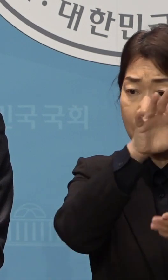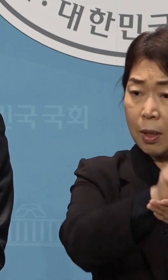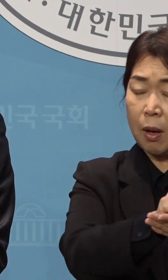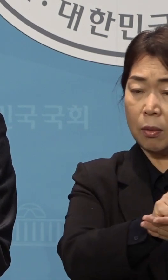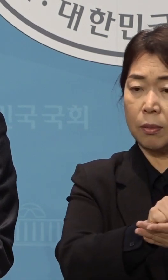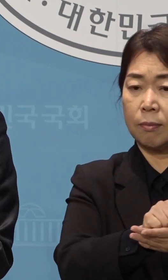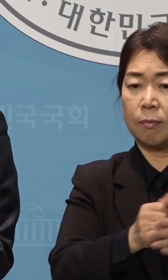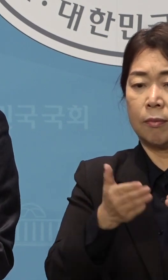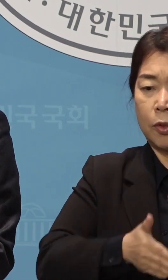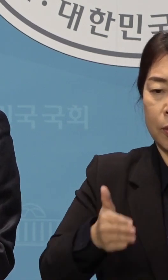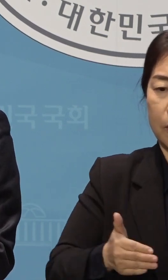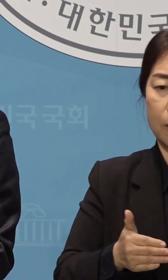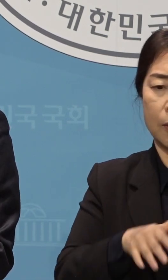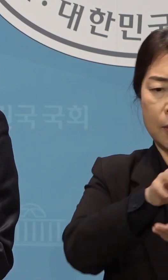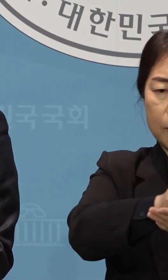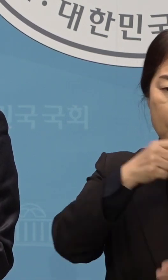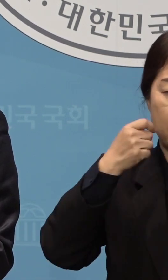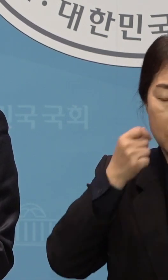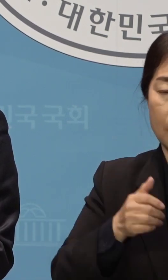기필코